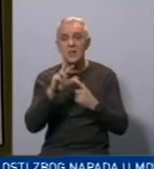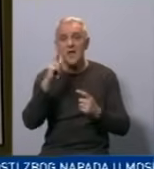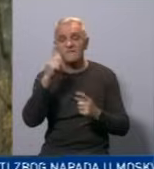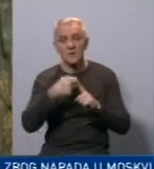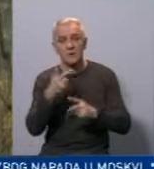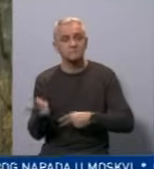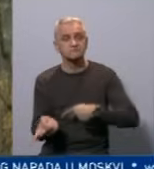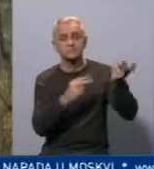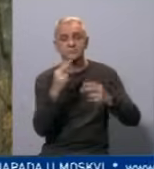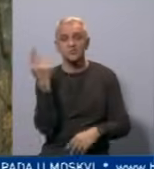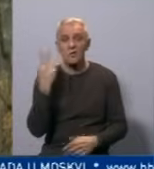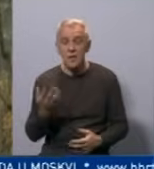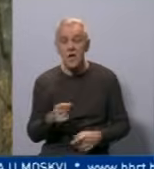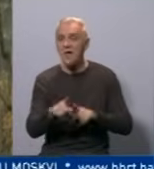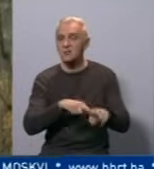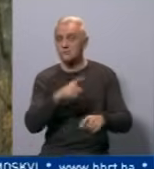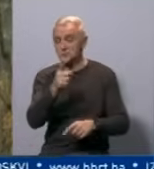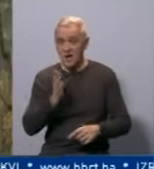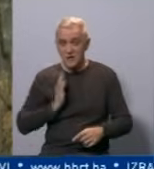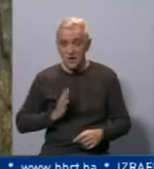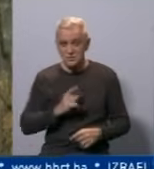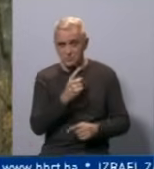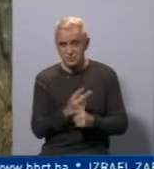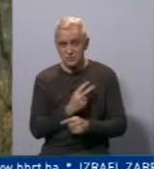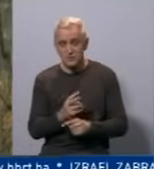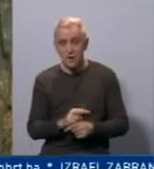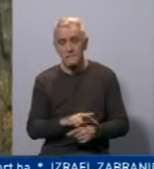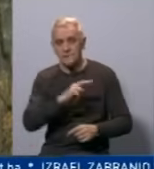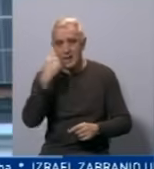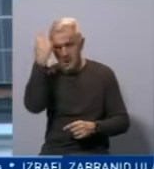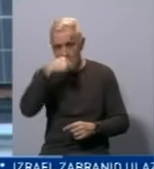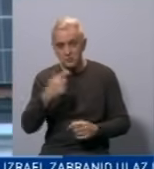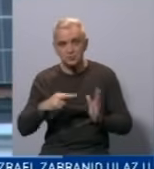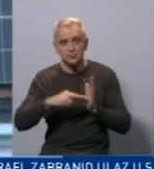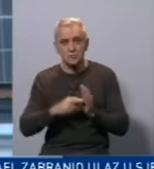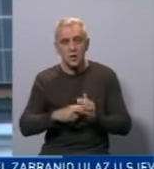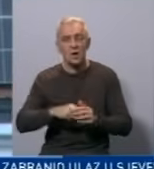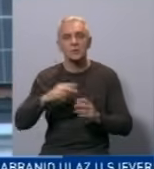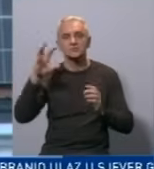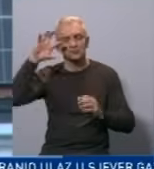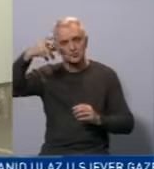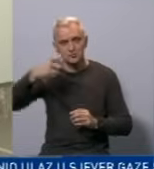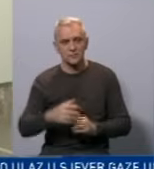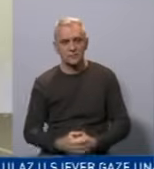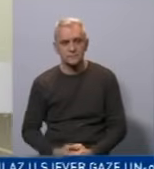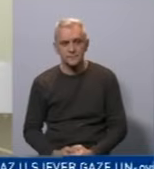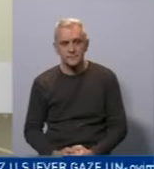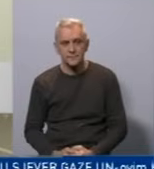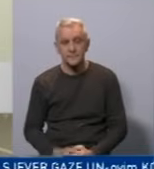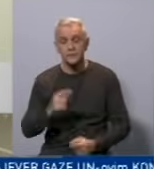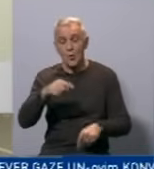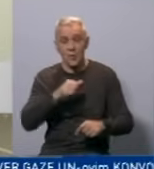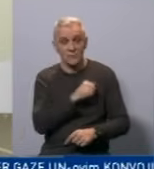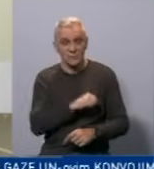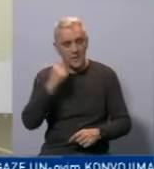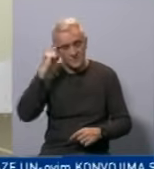Sloveniji. Istovremeno građani te zemlje već polako prelaze na vlastite elektrane na sunčevu svjetlost. To nove godine mislim da će ih